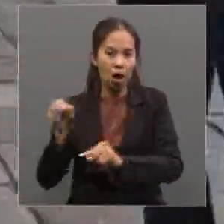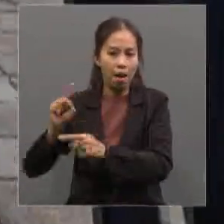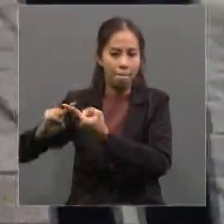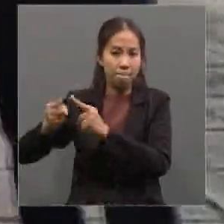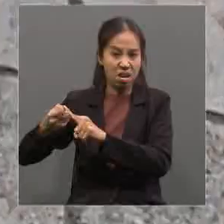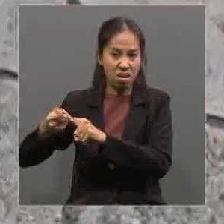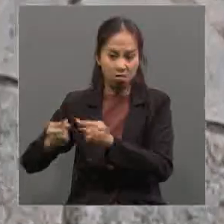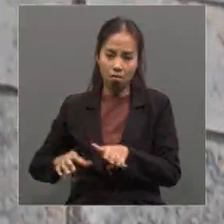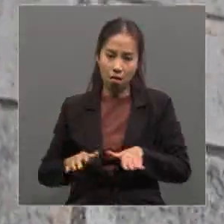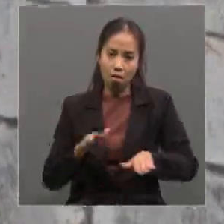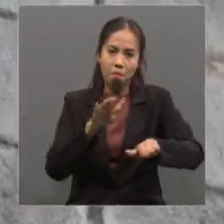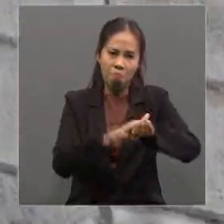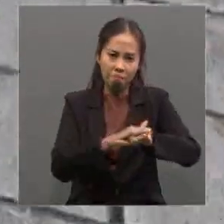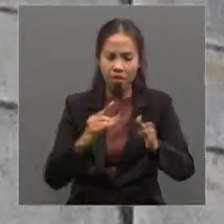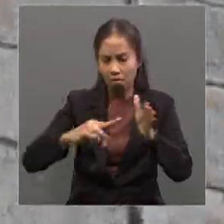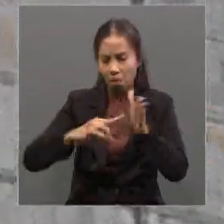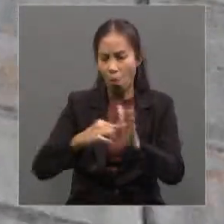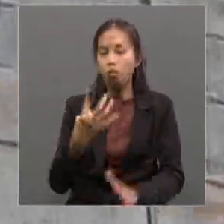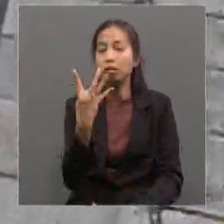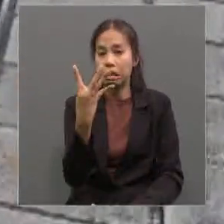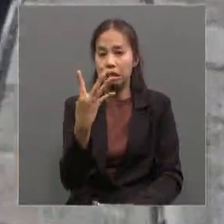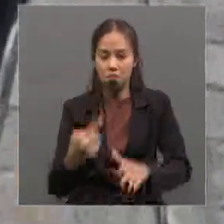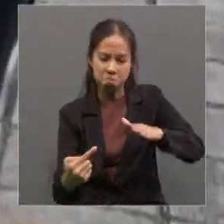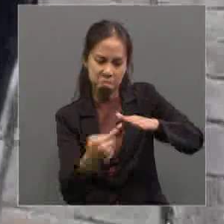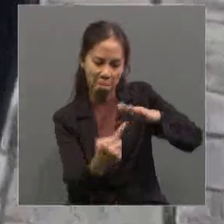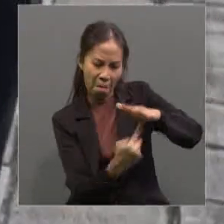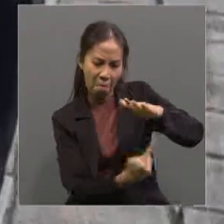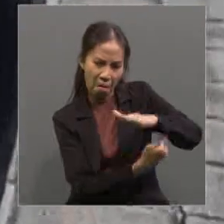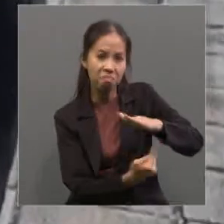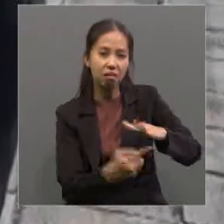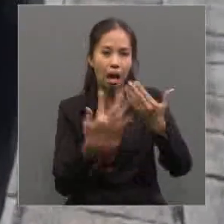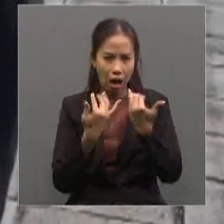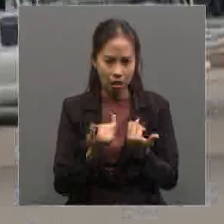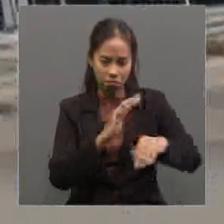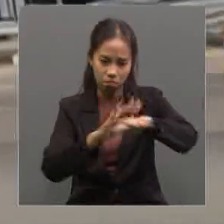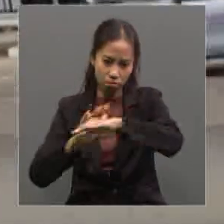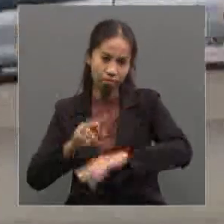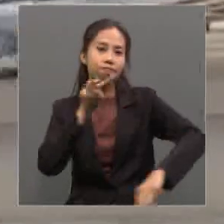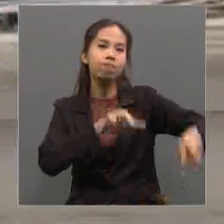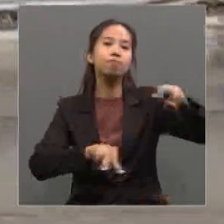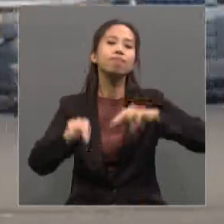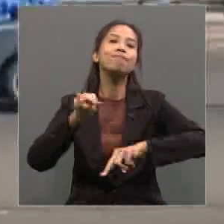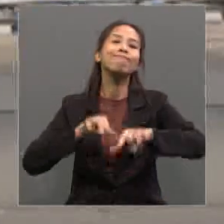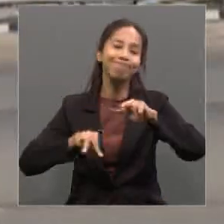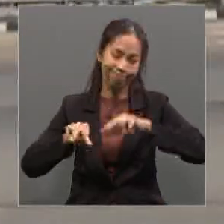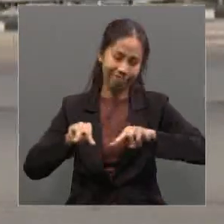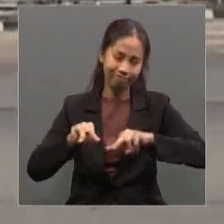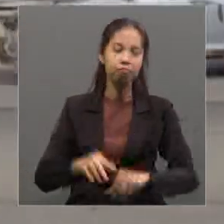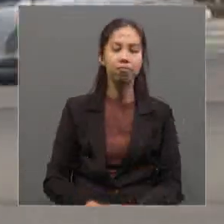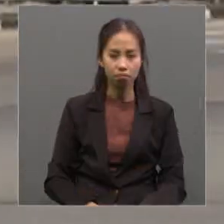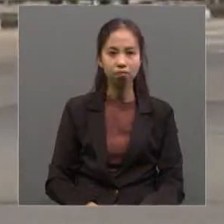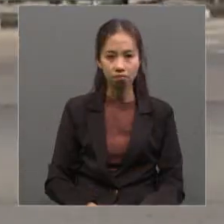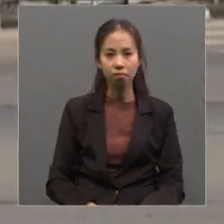นะมี4ดอกนะครับโอ้ปักตะปูไว้4อันเลยทีเดียวรบกวนผู้ที่เกี่ยวข้องช่วยตรวจสอบด้วยนะคะนี่คือคนที่โพสต์เขาโพสต์ไว้แบ